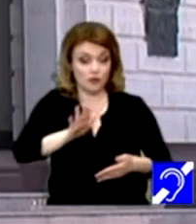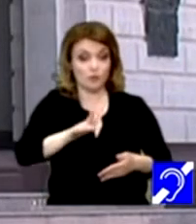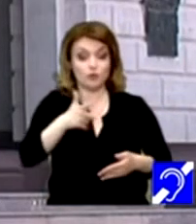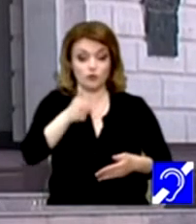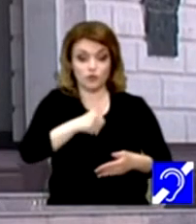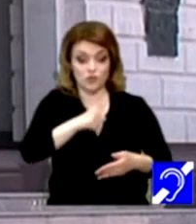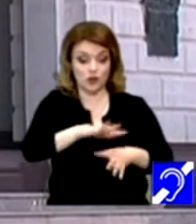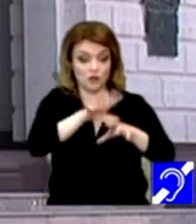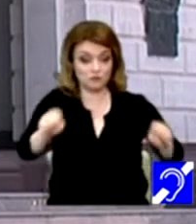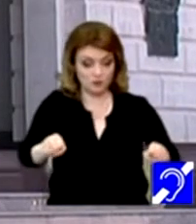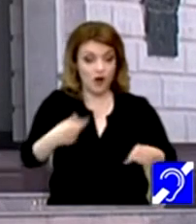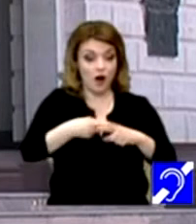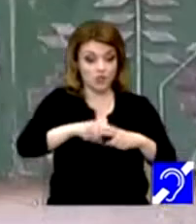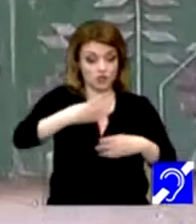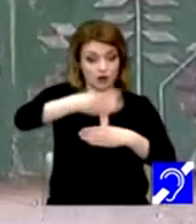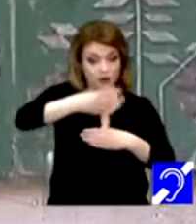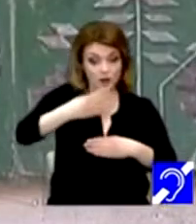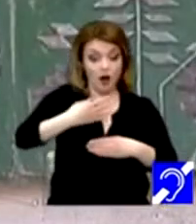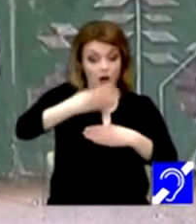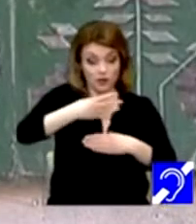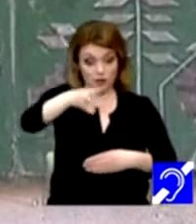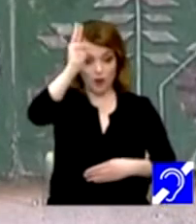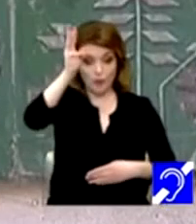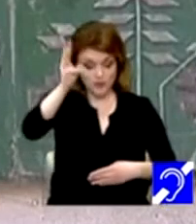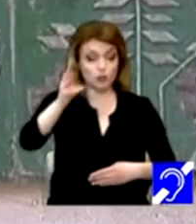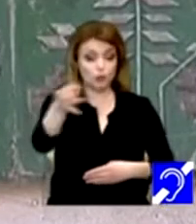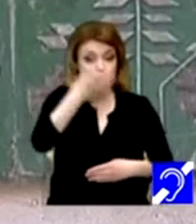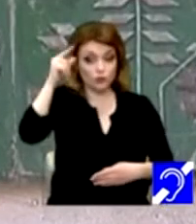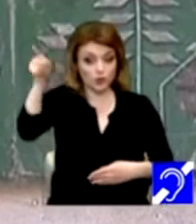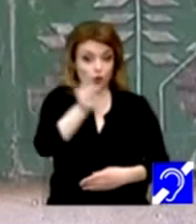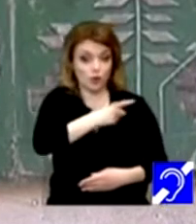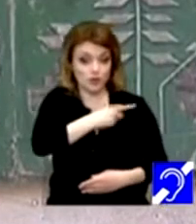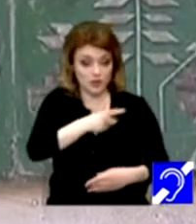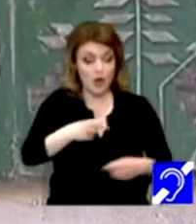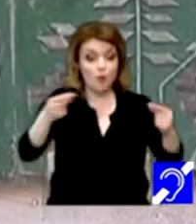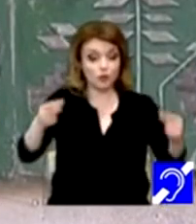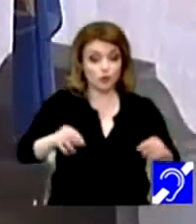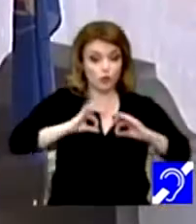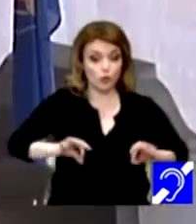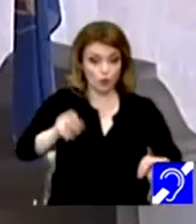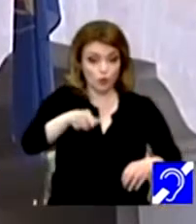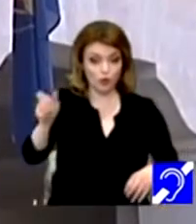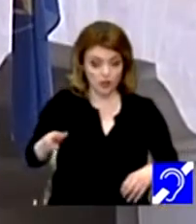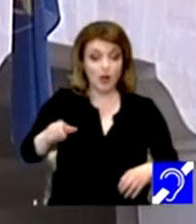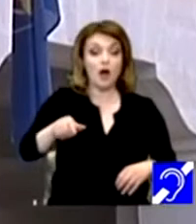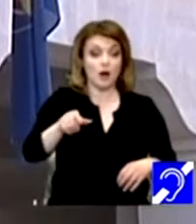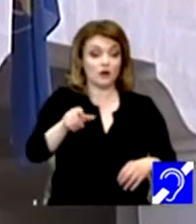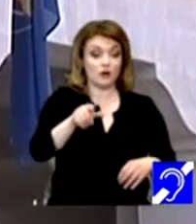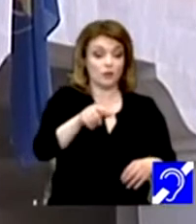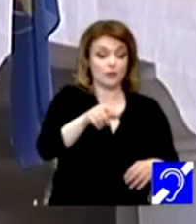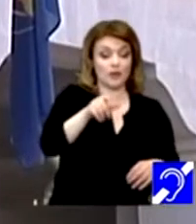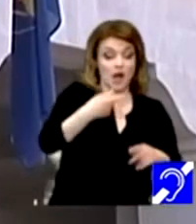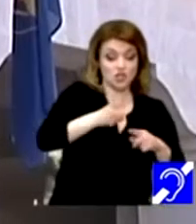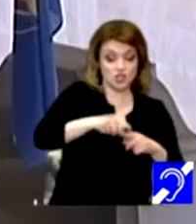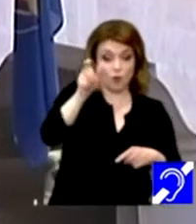a deposeda Republica Moldova de clădirea consulatului din Odessa. Potrivit procurorilor, persoana influentă din Republica Moldova ar fi încercat